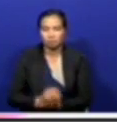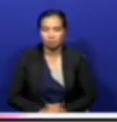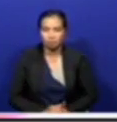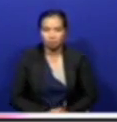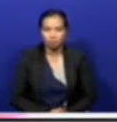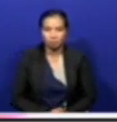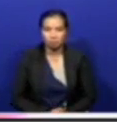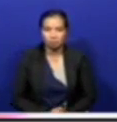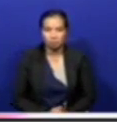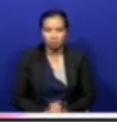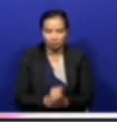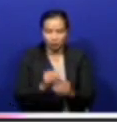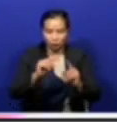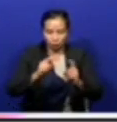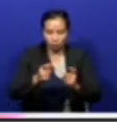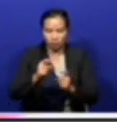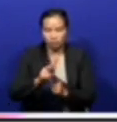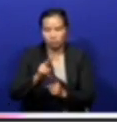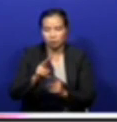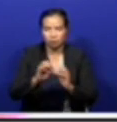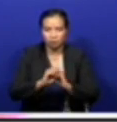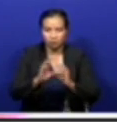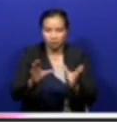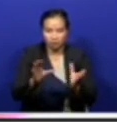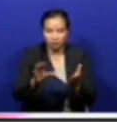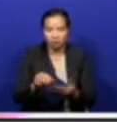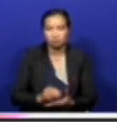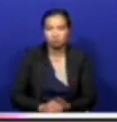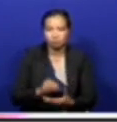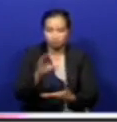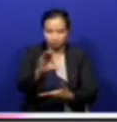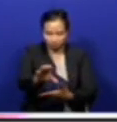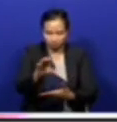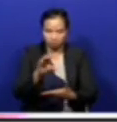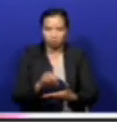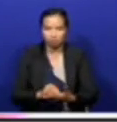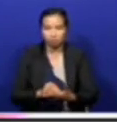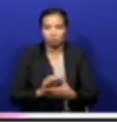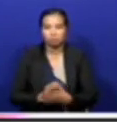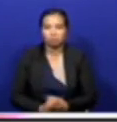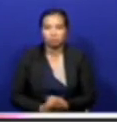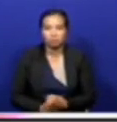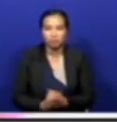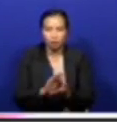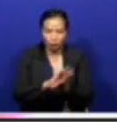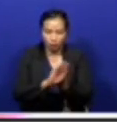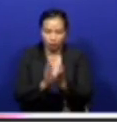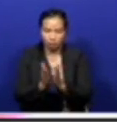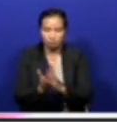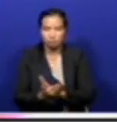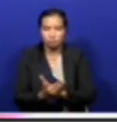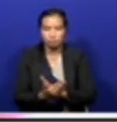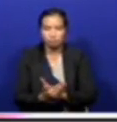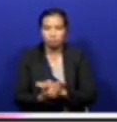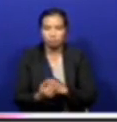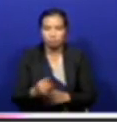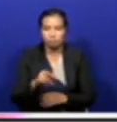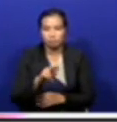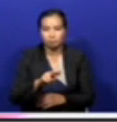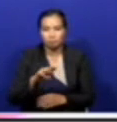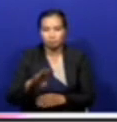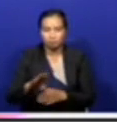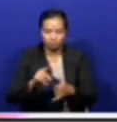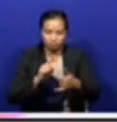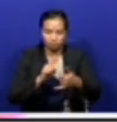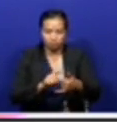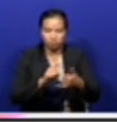วงเล็บ2ชัดเจนที่ท่านนำเอามานะครับที่เขาเขียนไว้บอกว่าปรับปรุงระบบการสอบส